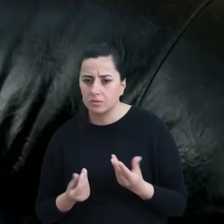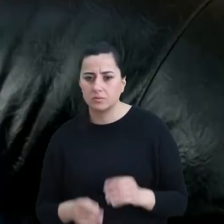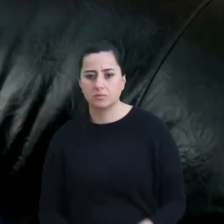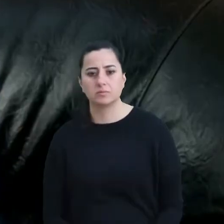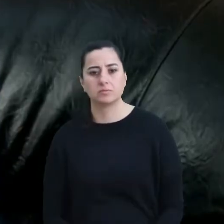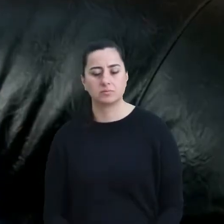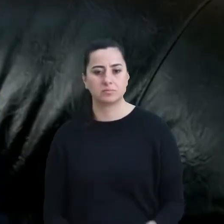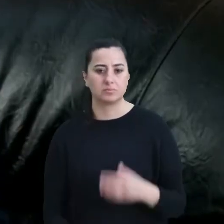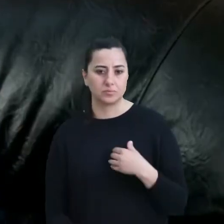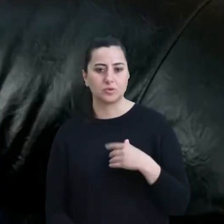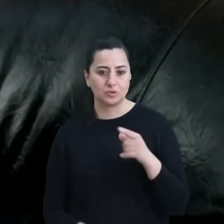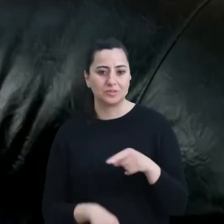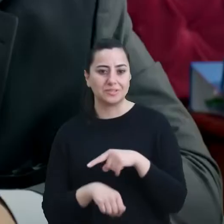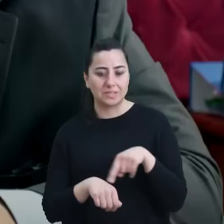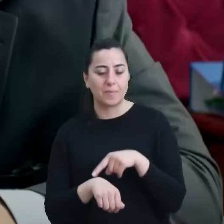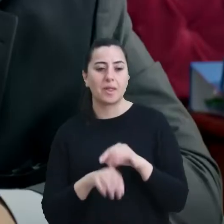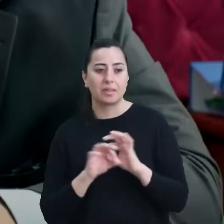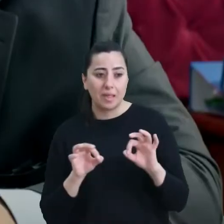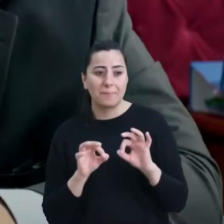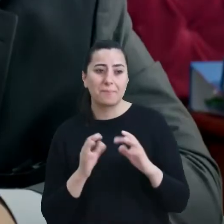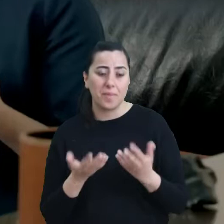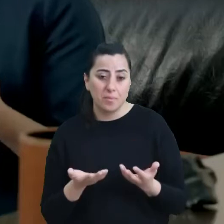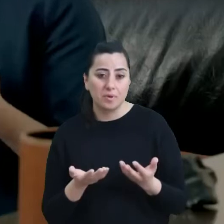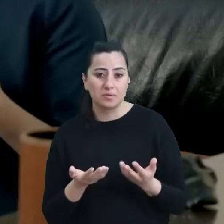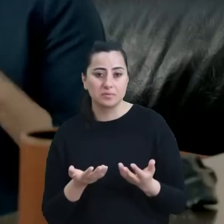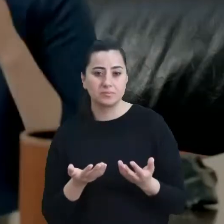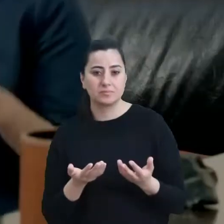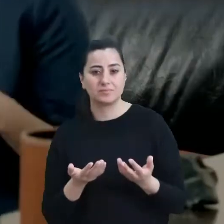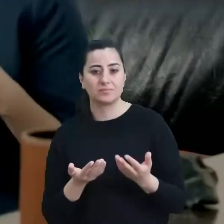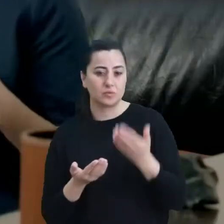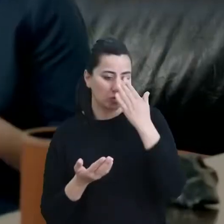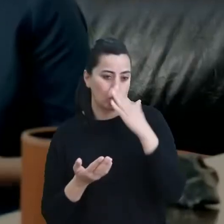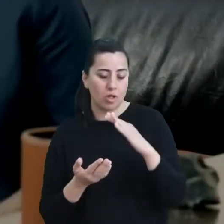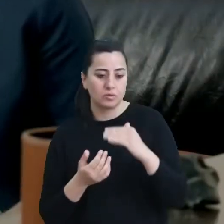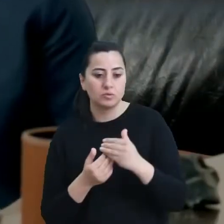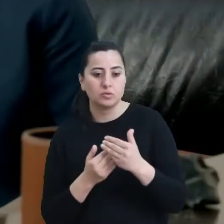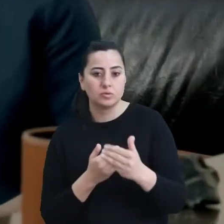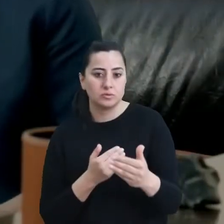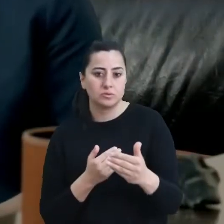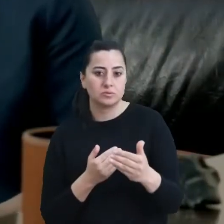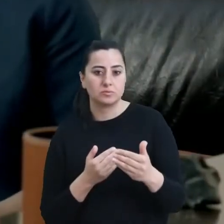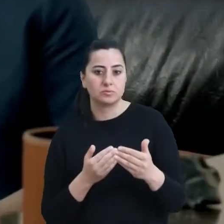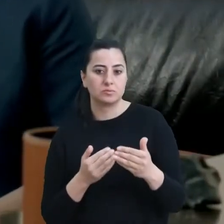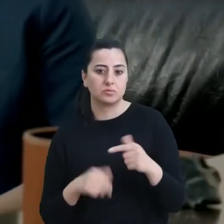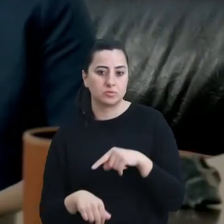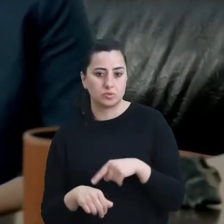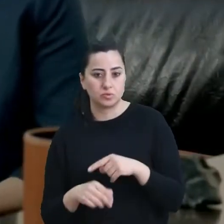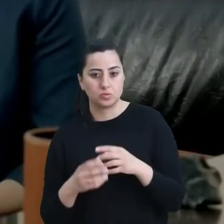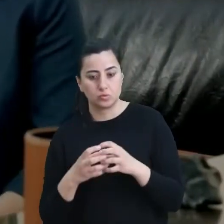Ya tabii biz o süreyi belirledik gibi de. Ya doğaçlama ilerleyeceğimiz için.